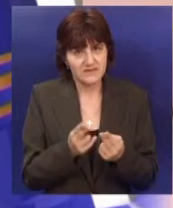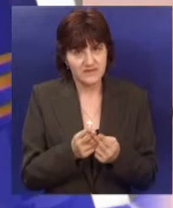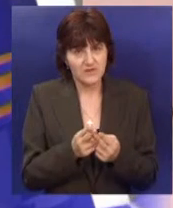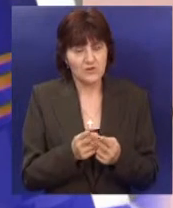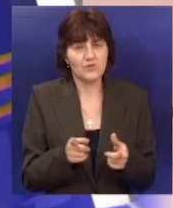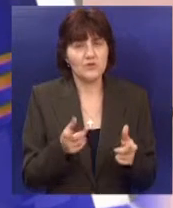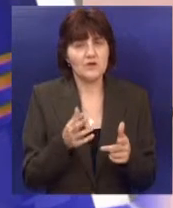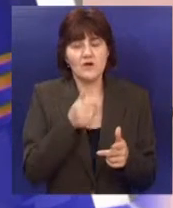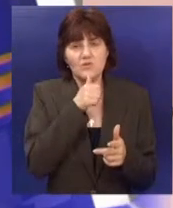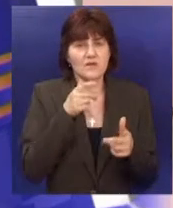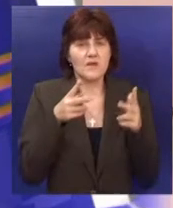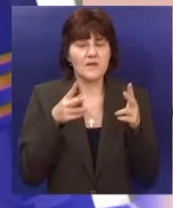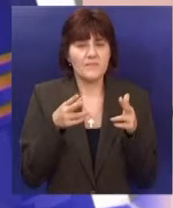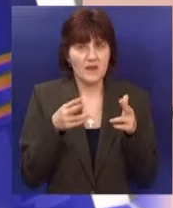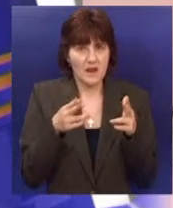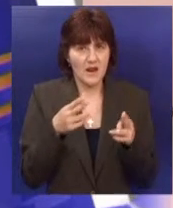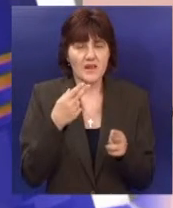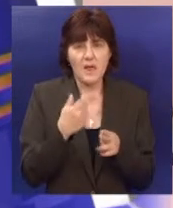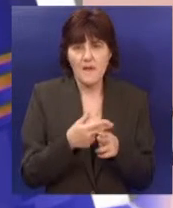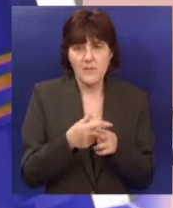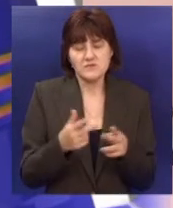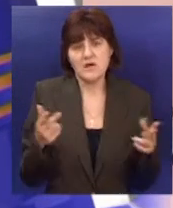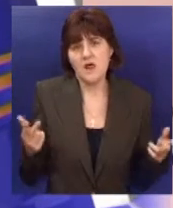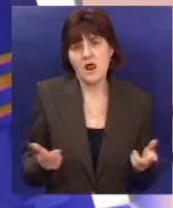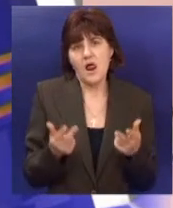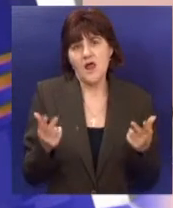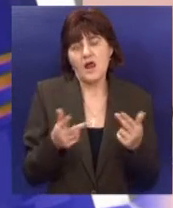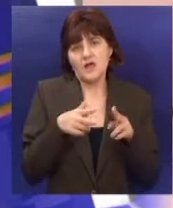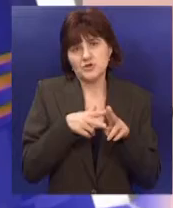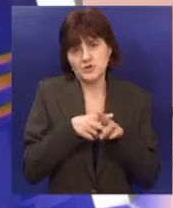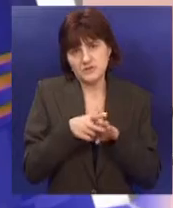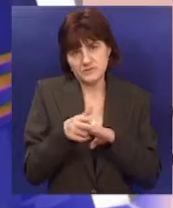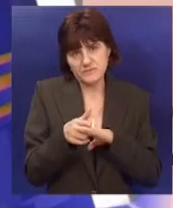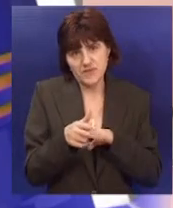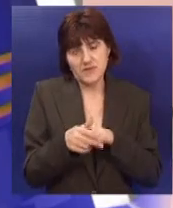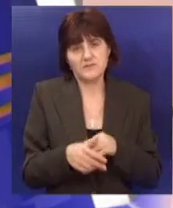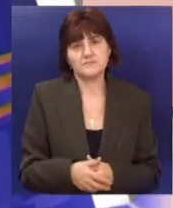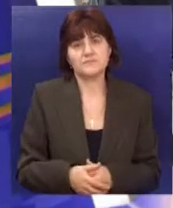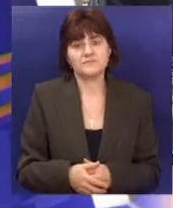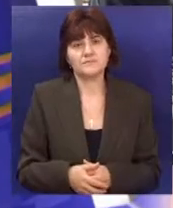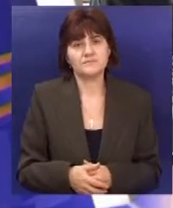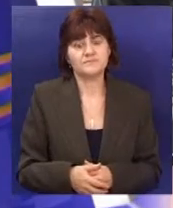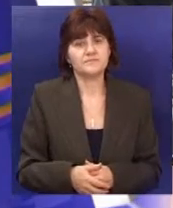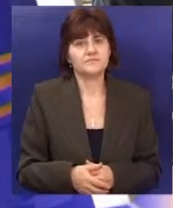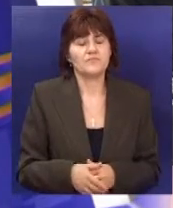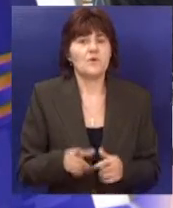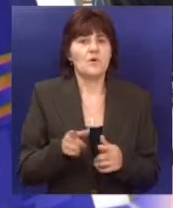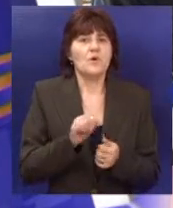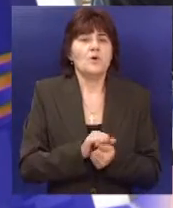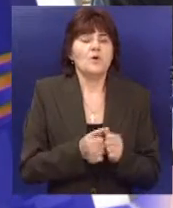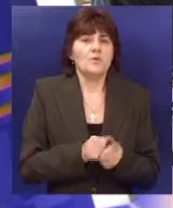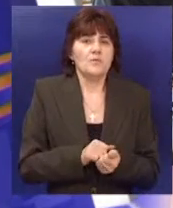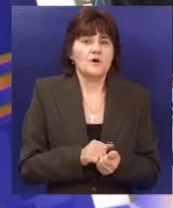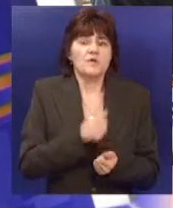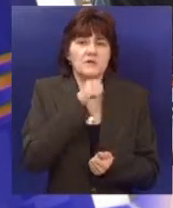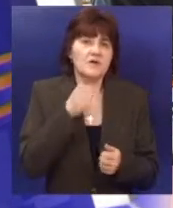od onih lokalizacija maligne bolesti koje je najlakše da sprečimo, upravo delovanjem. Jedna od bitnih stvari u